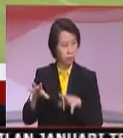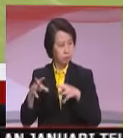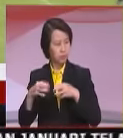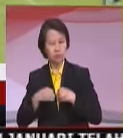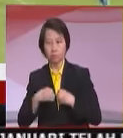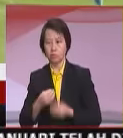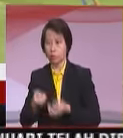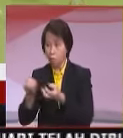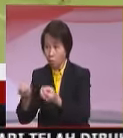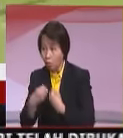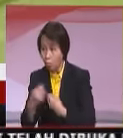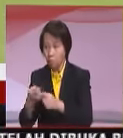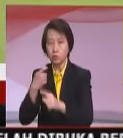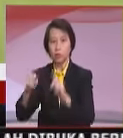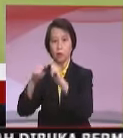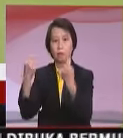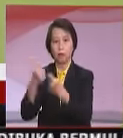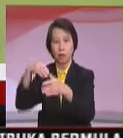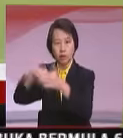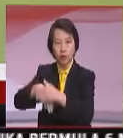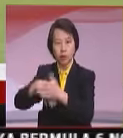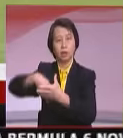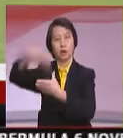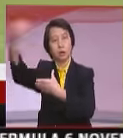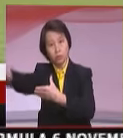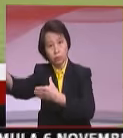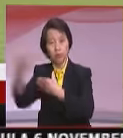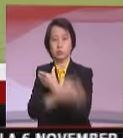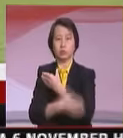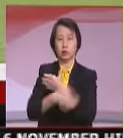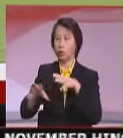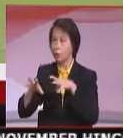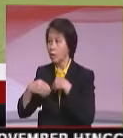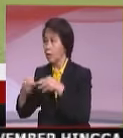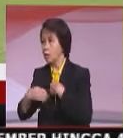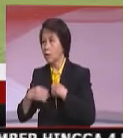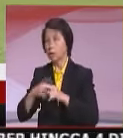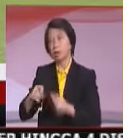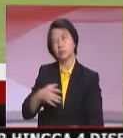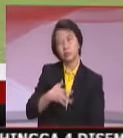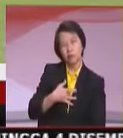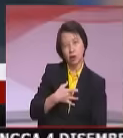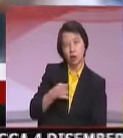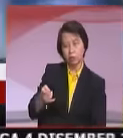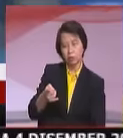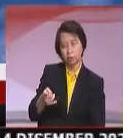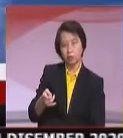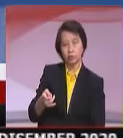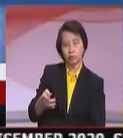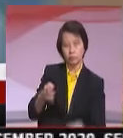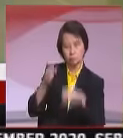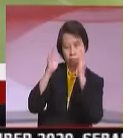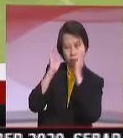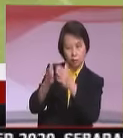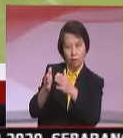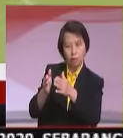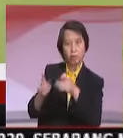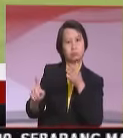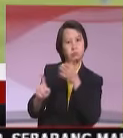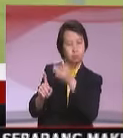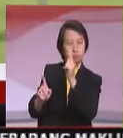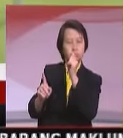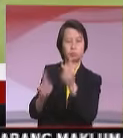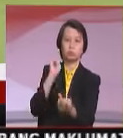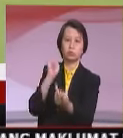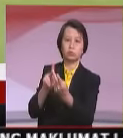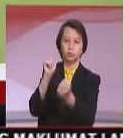beberapa tawaran daripada pasukan dalam dan luar negara. Namun merasakan skuad kendalian Dolah Saleh adalah destinasi yang